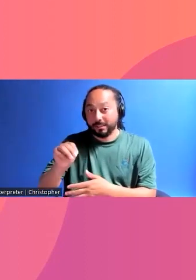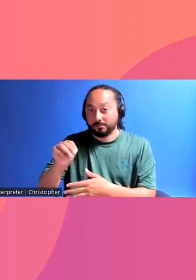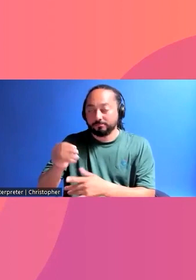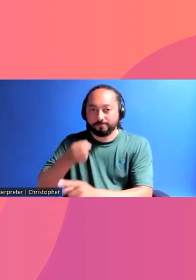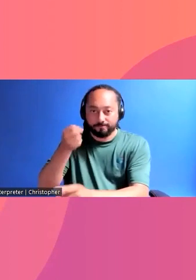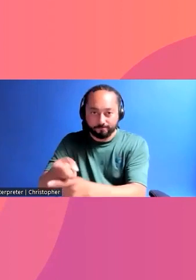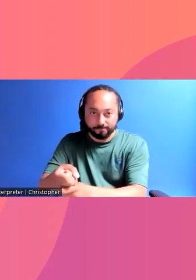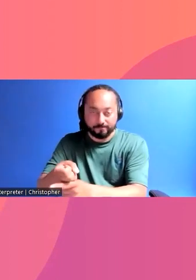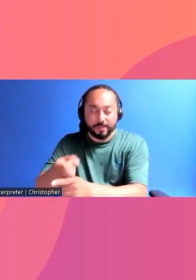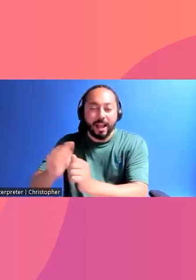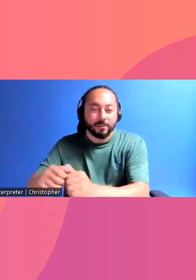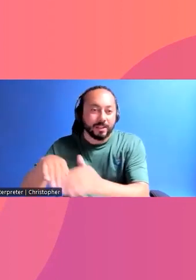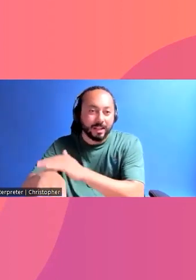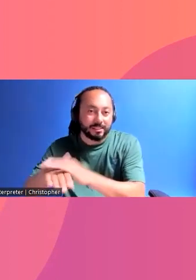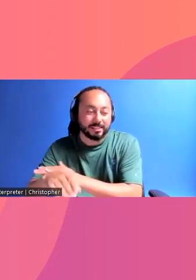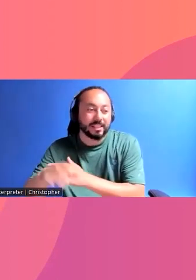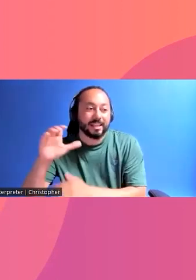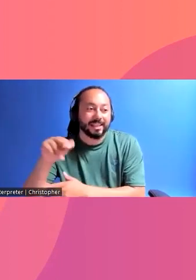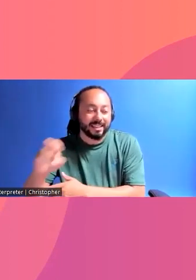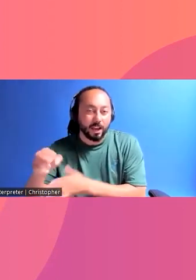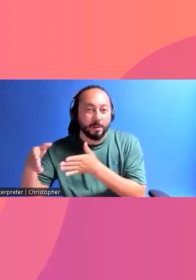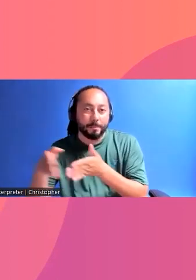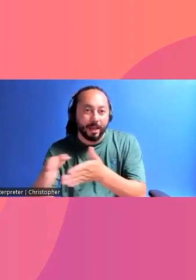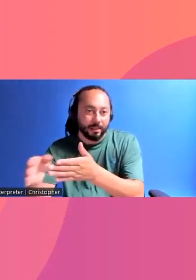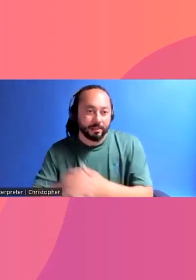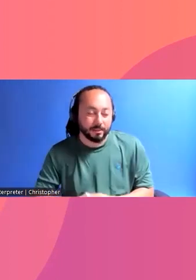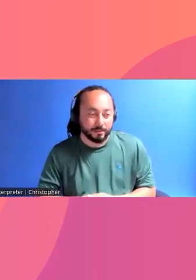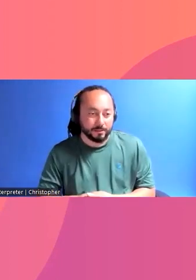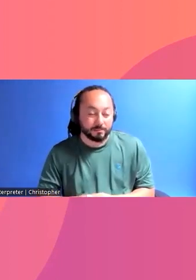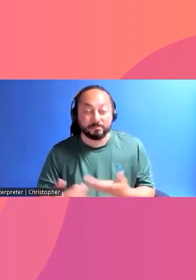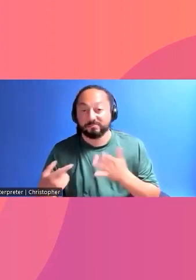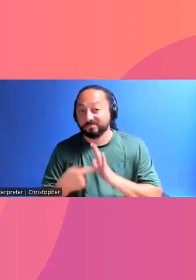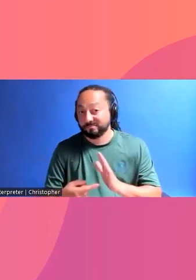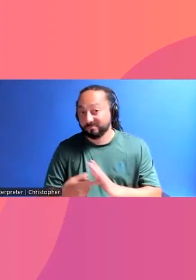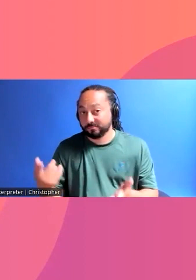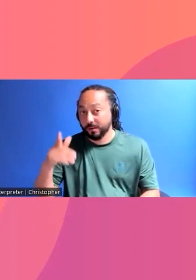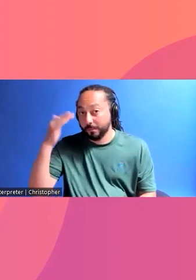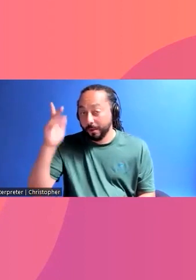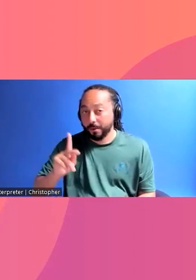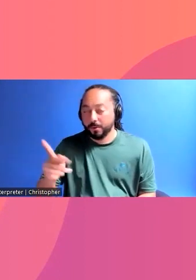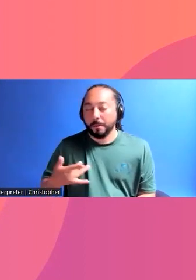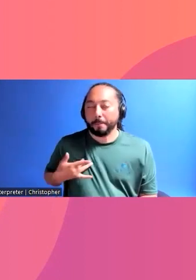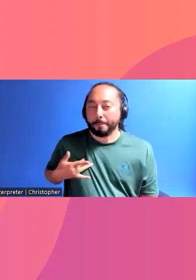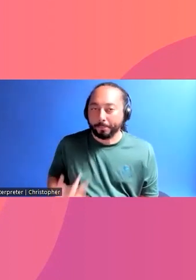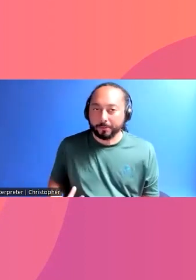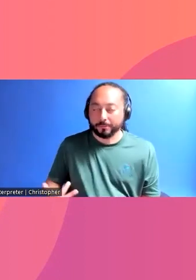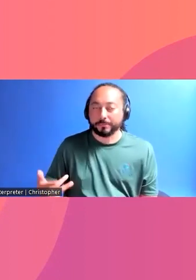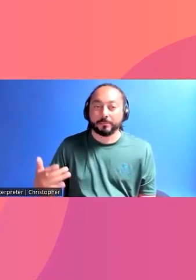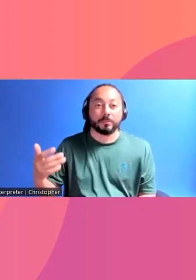impacte l'accès du cheminement clinique pour les personnes noires ayant un TC. Les personnes